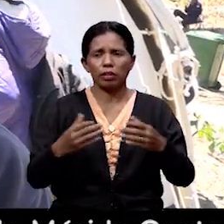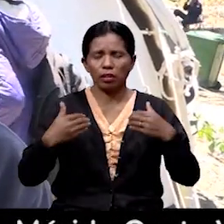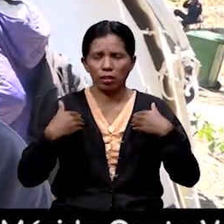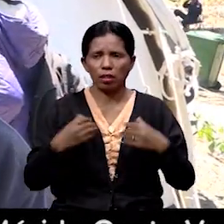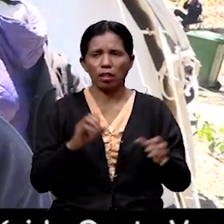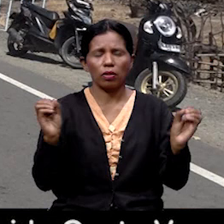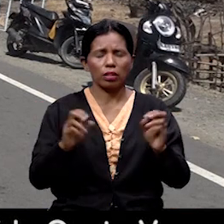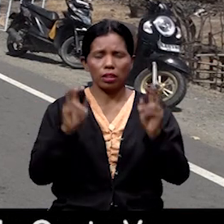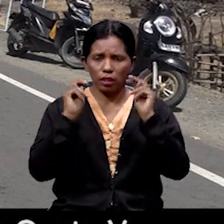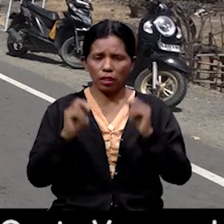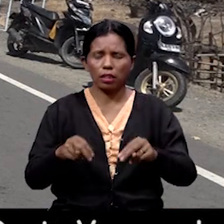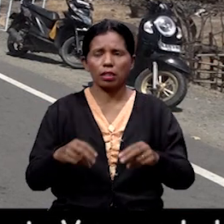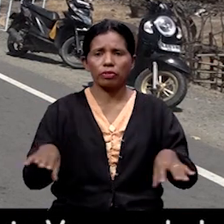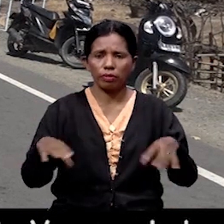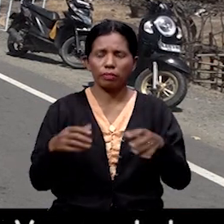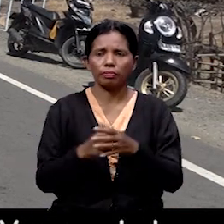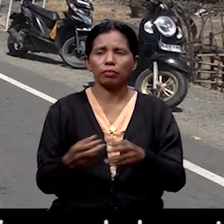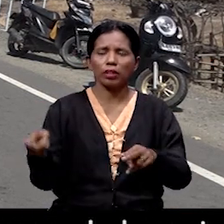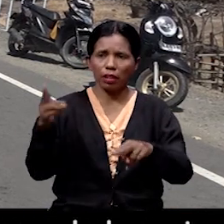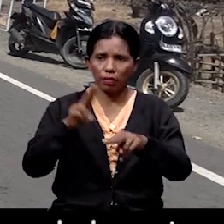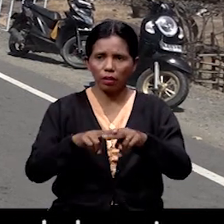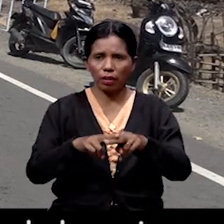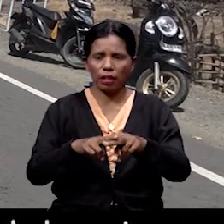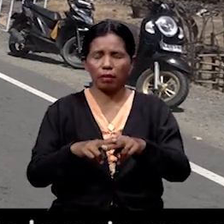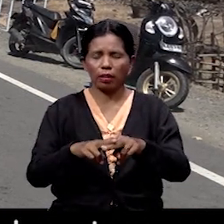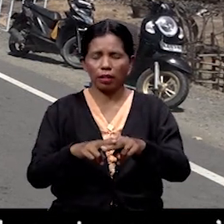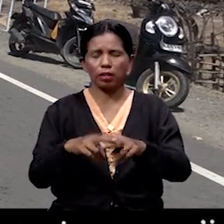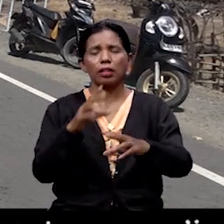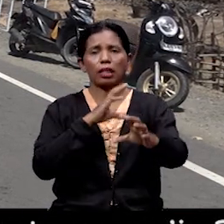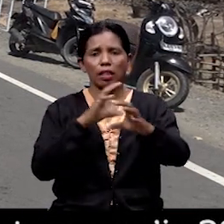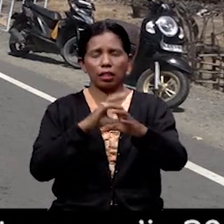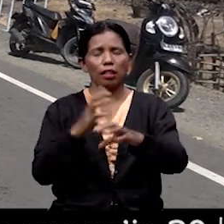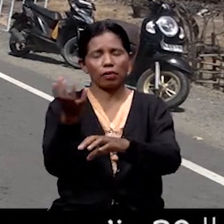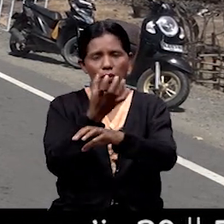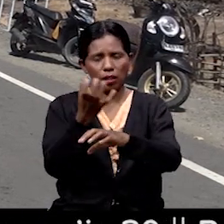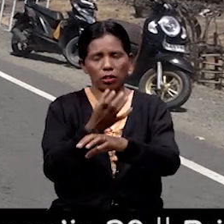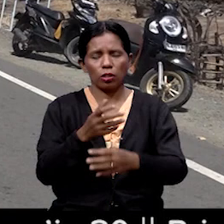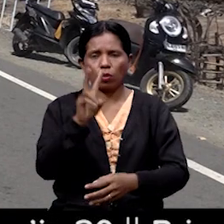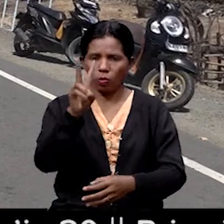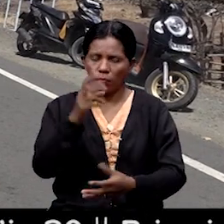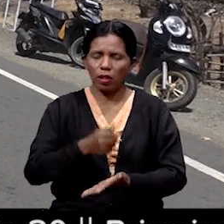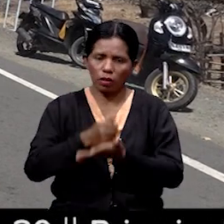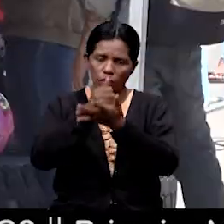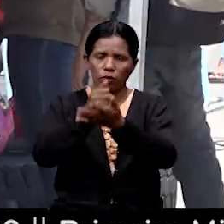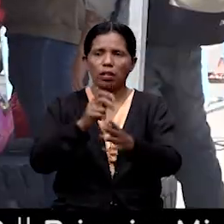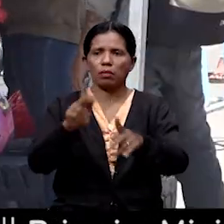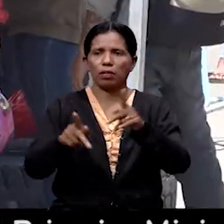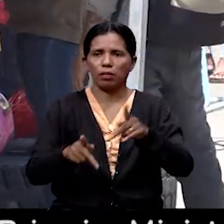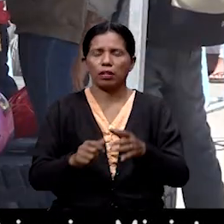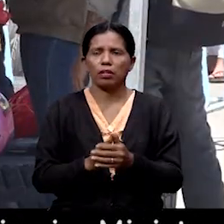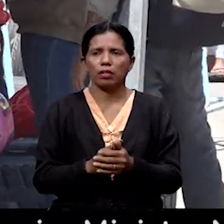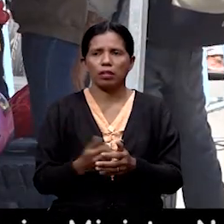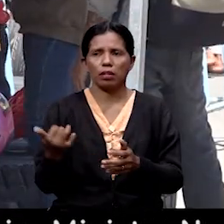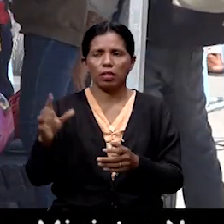ubriga karik ya forsa karik amen tata ambulans rumah para atene baiknya po. Nah ini dengan itu hasil darsan darum